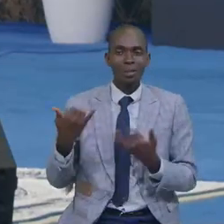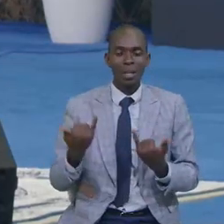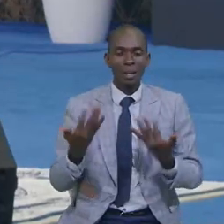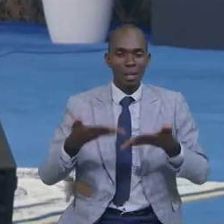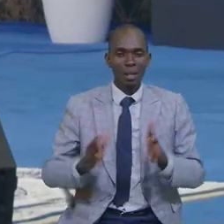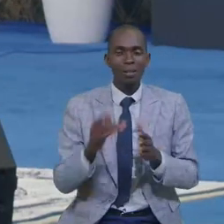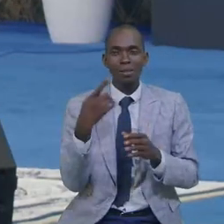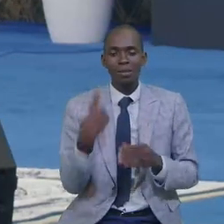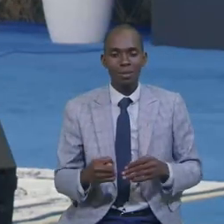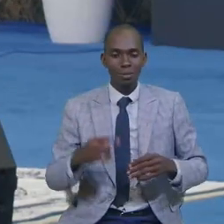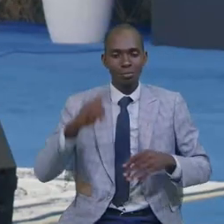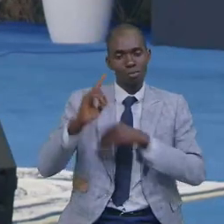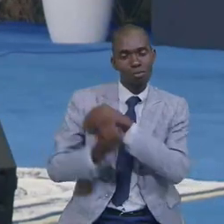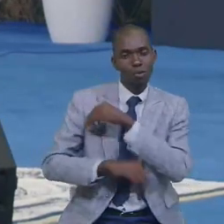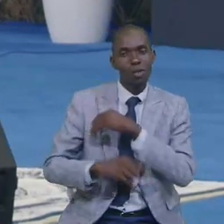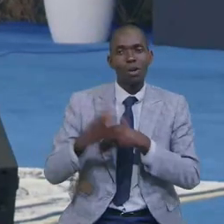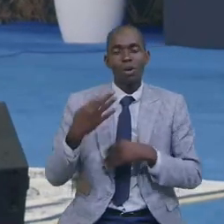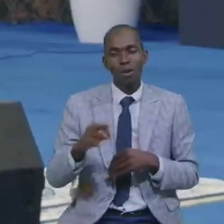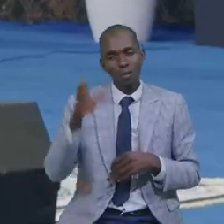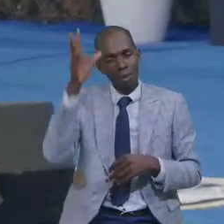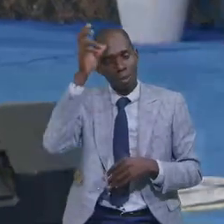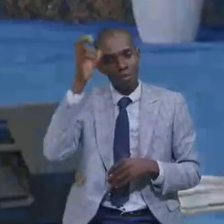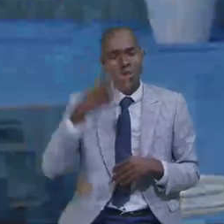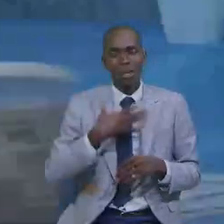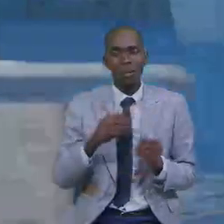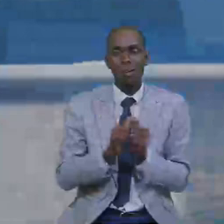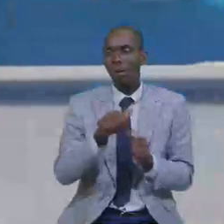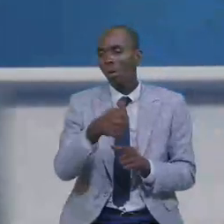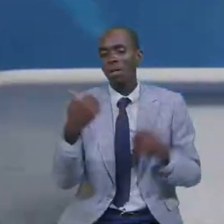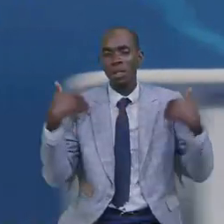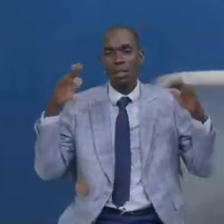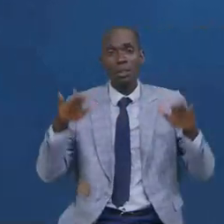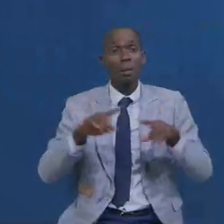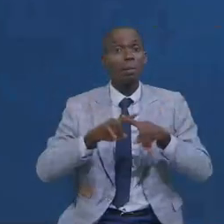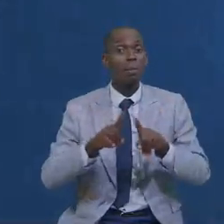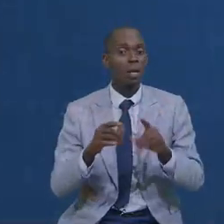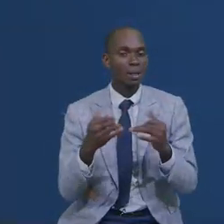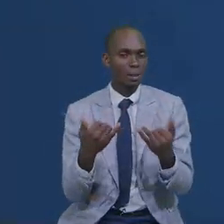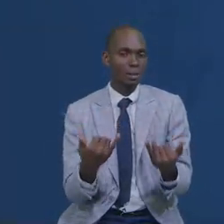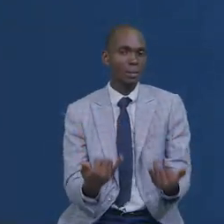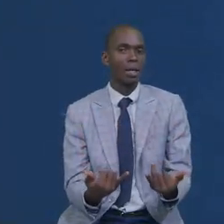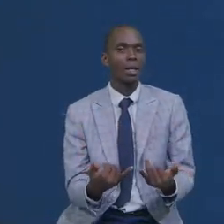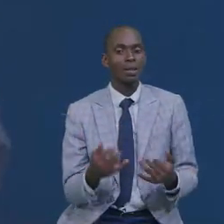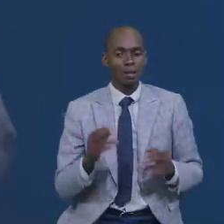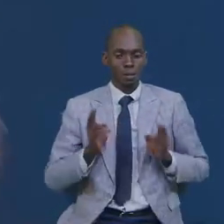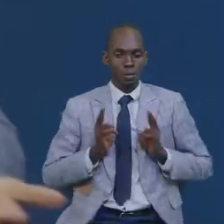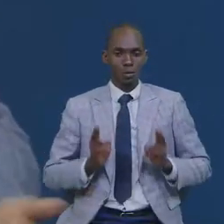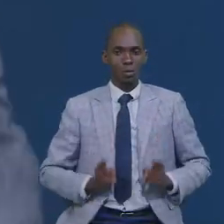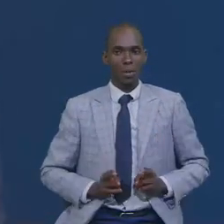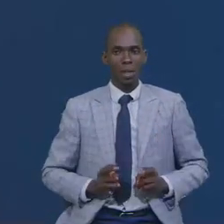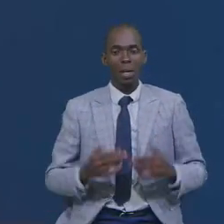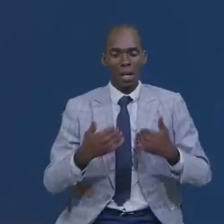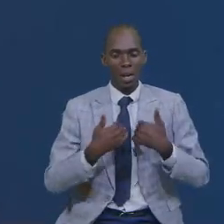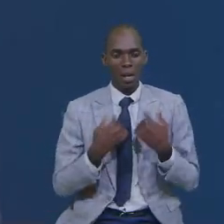sur Satan sur ses anges déchus mais maintenant les hommes ont